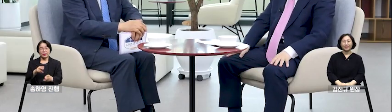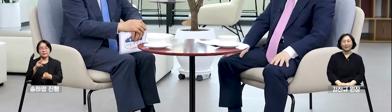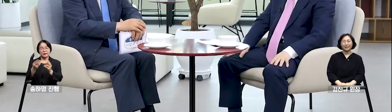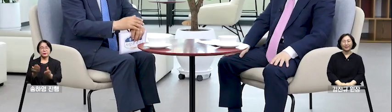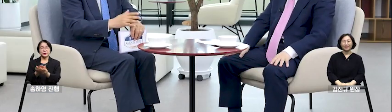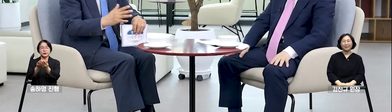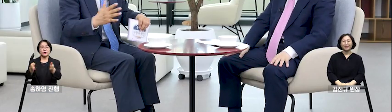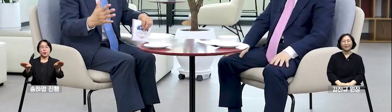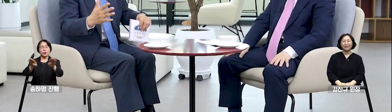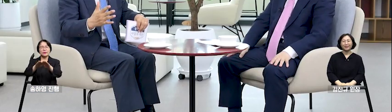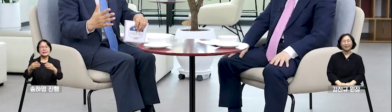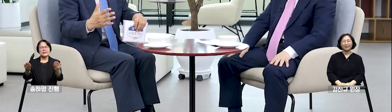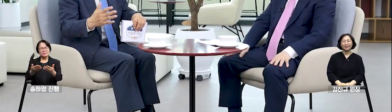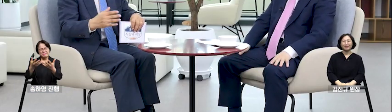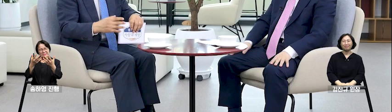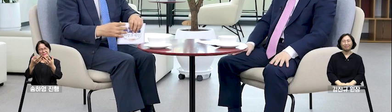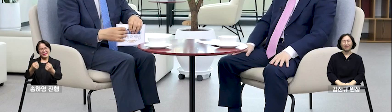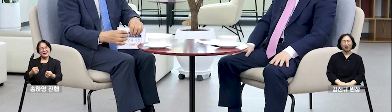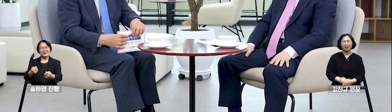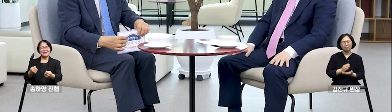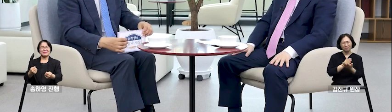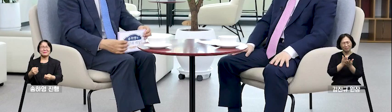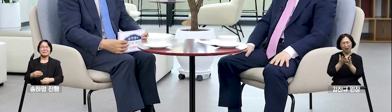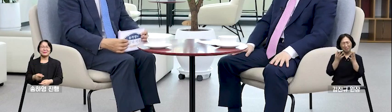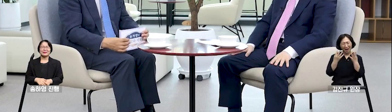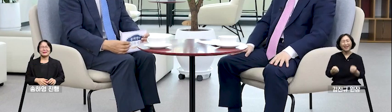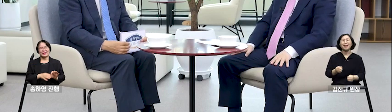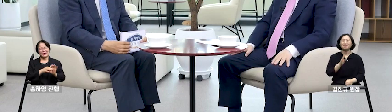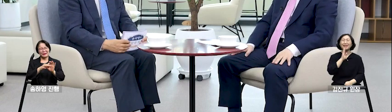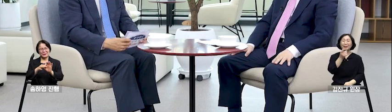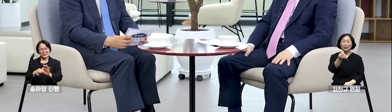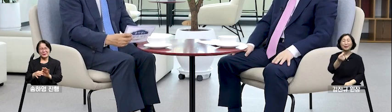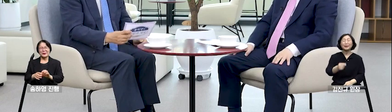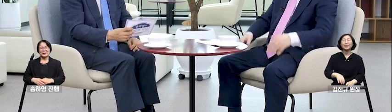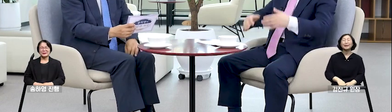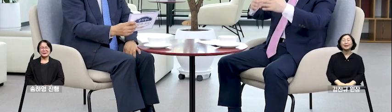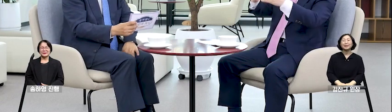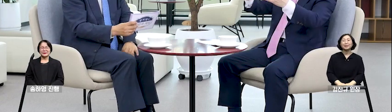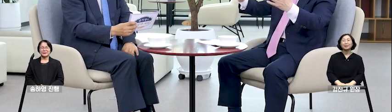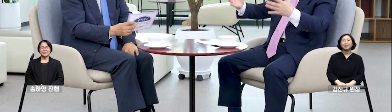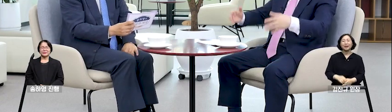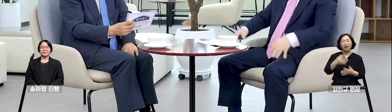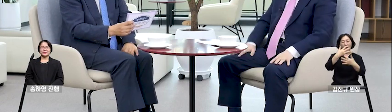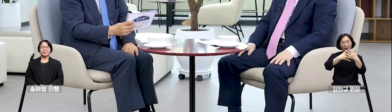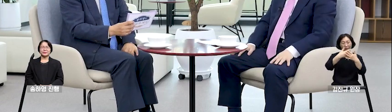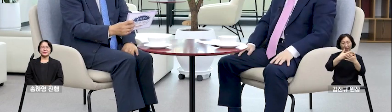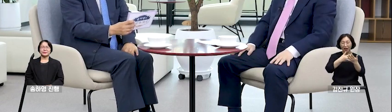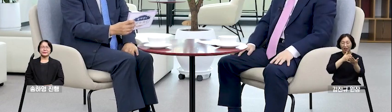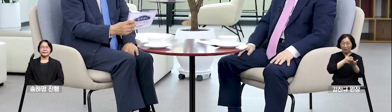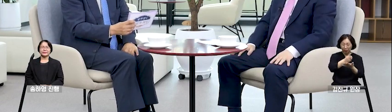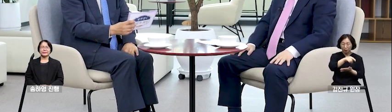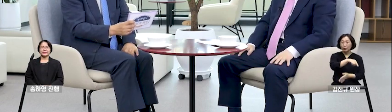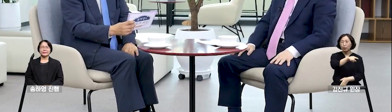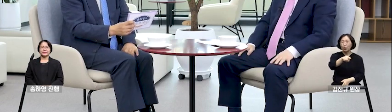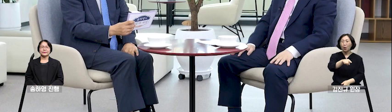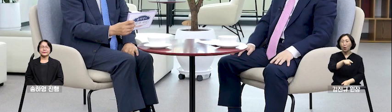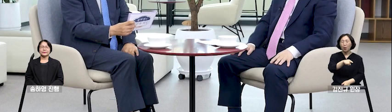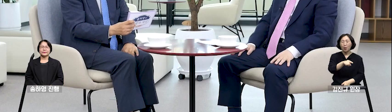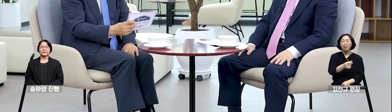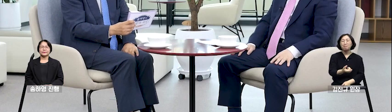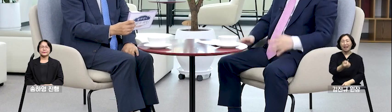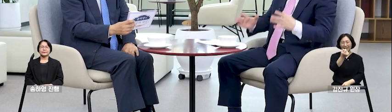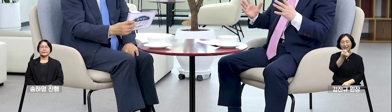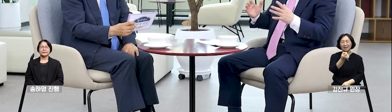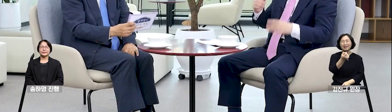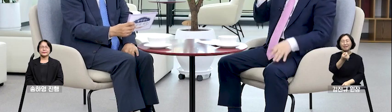1리 뭐 굳이 가 내어 해줄 게 속도로 가겠어요 뭐 해야죠 그래서 영상 쪽도 어 따 아까도